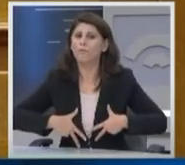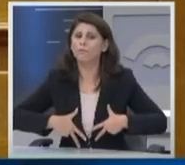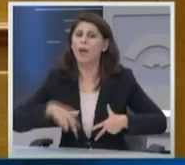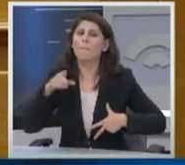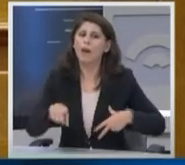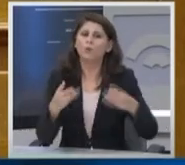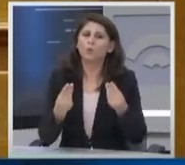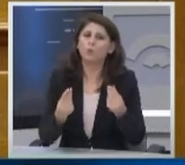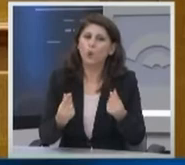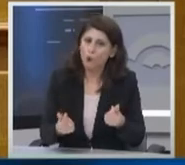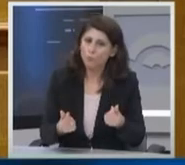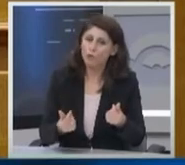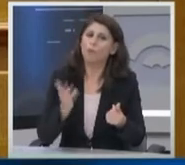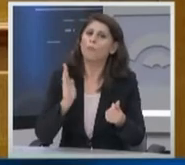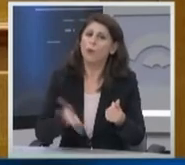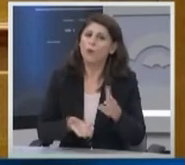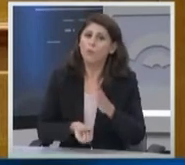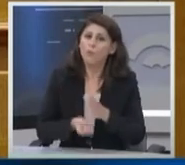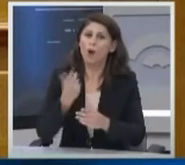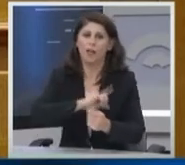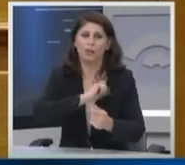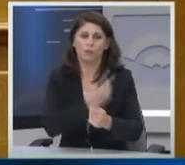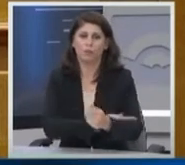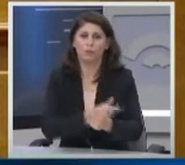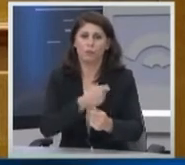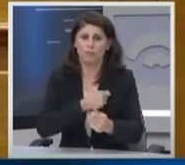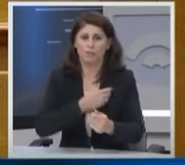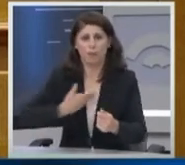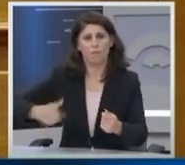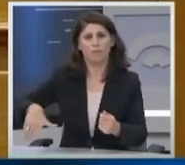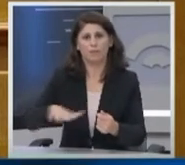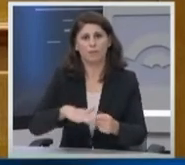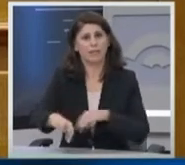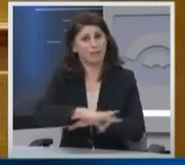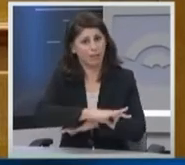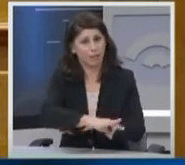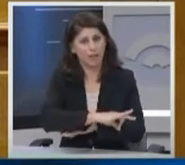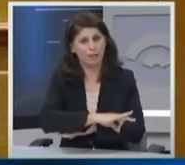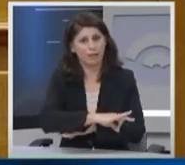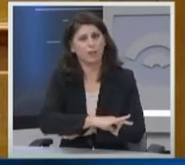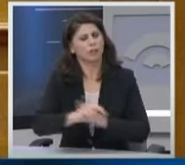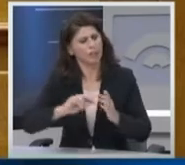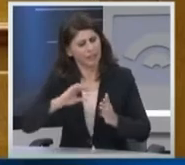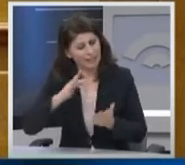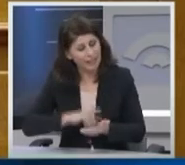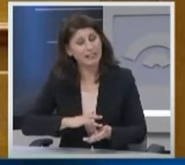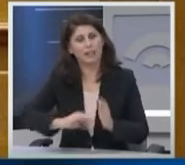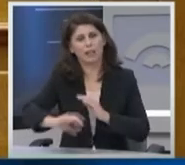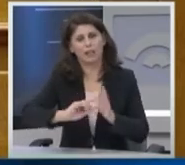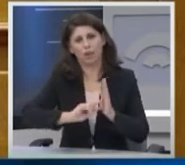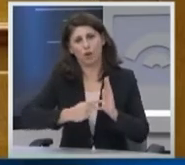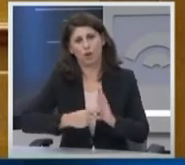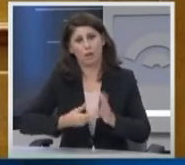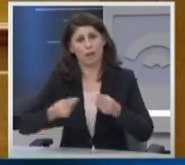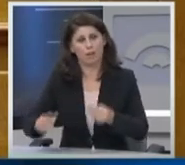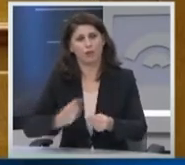τα εργαλεία μπορεί η νέα εξουσία που πιστεύουμε εμείς να σχεδιάσει κεντρικά την οικονομία, να δώσει